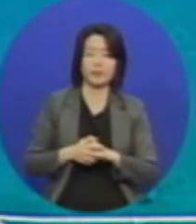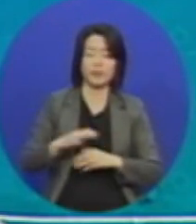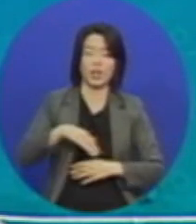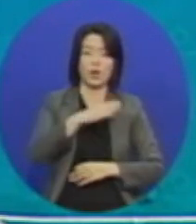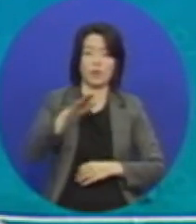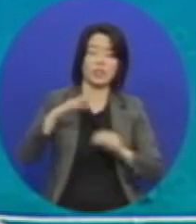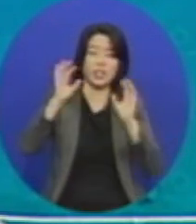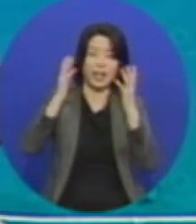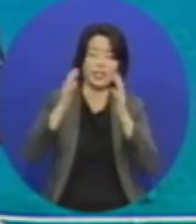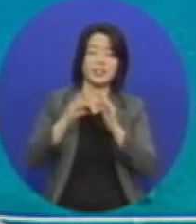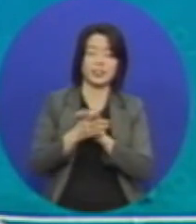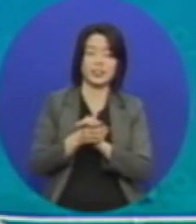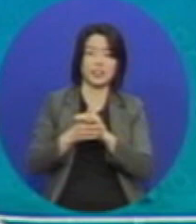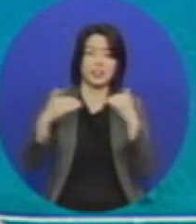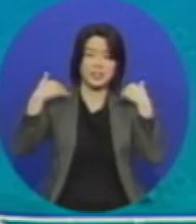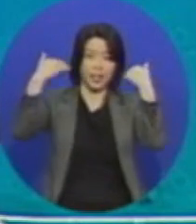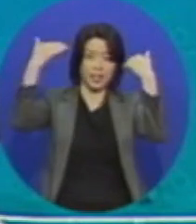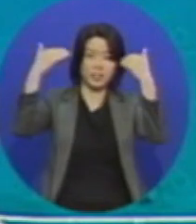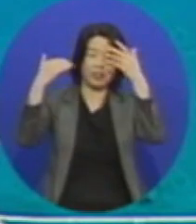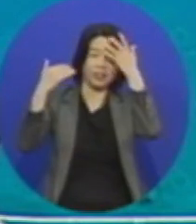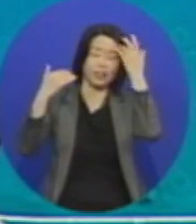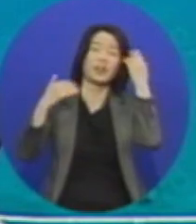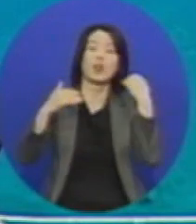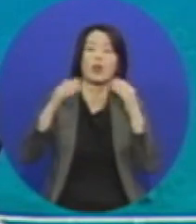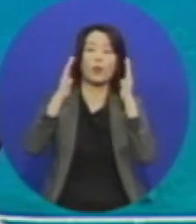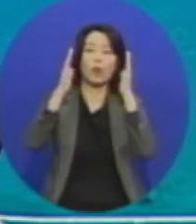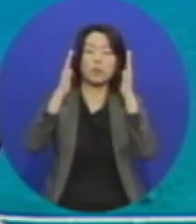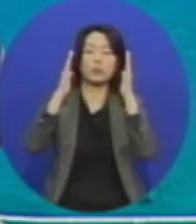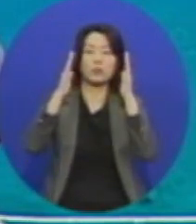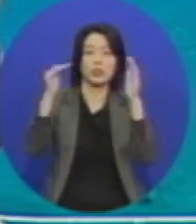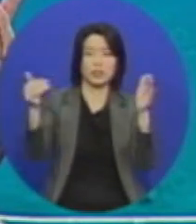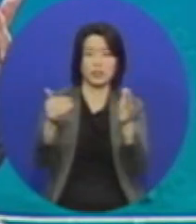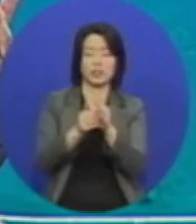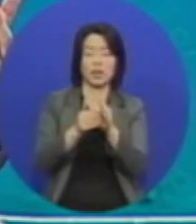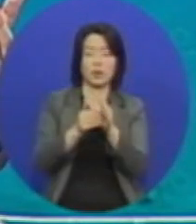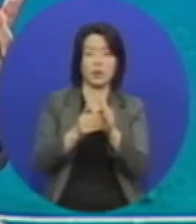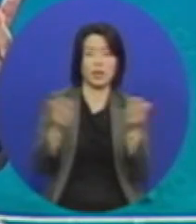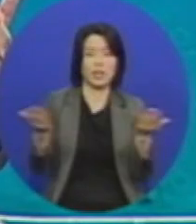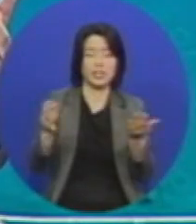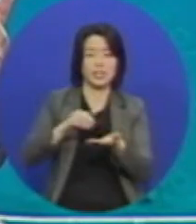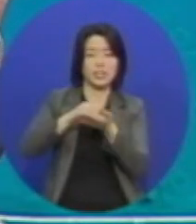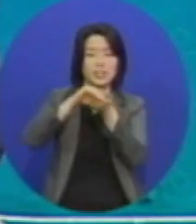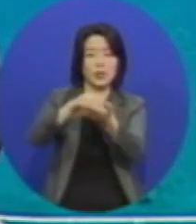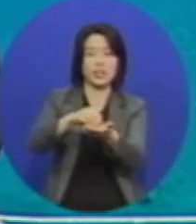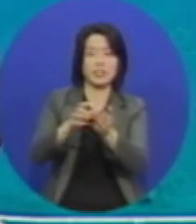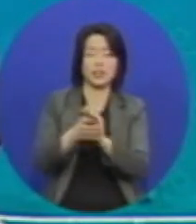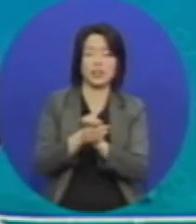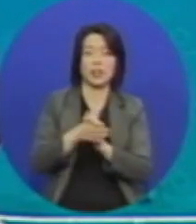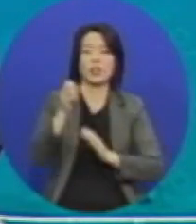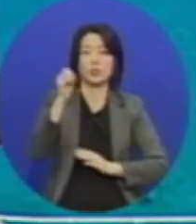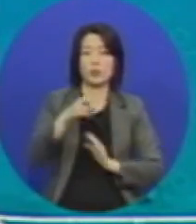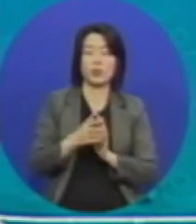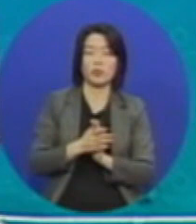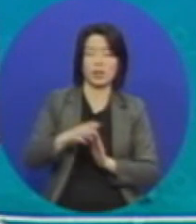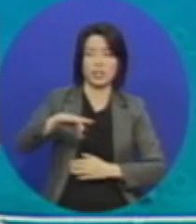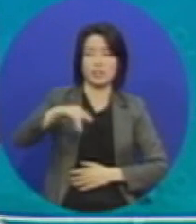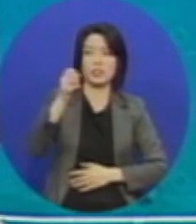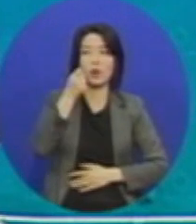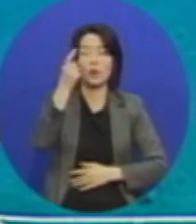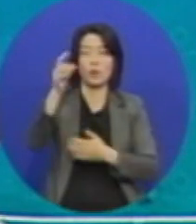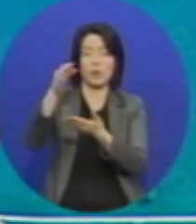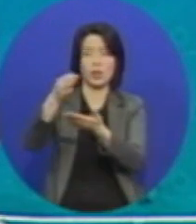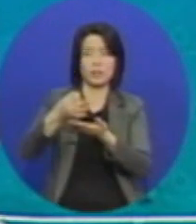우리 아이들이 4 자라서 공부도 마치고 직장을 들어갔습니다 그리고 이제 첫 월급을 받았을